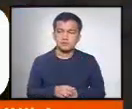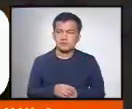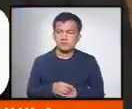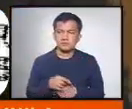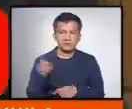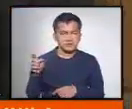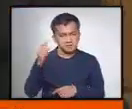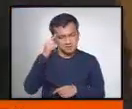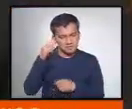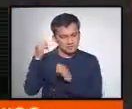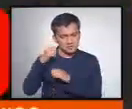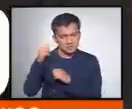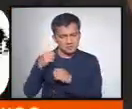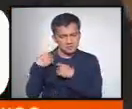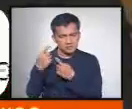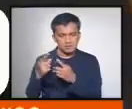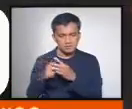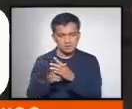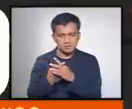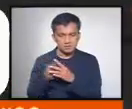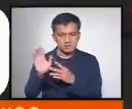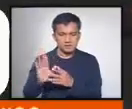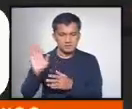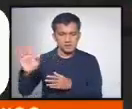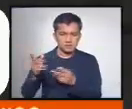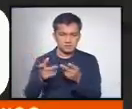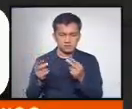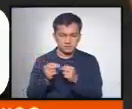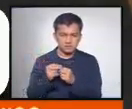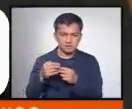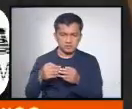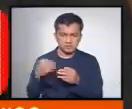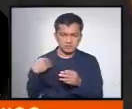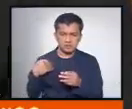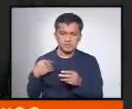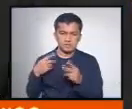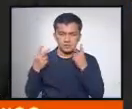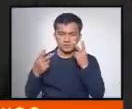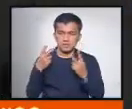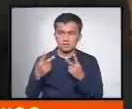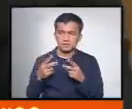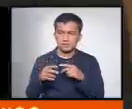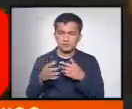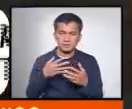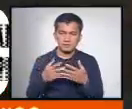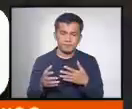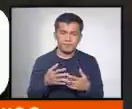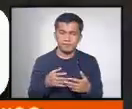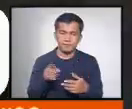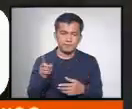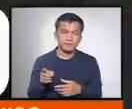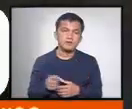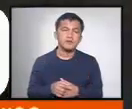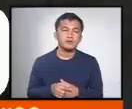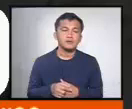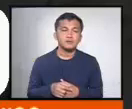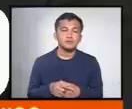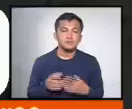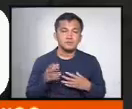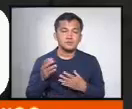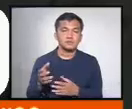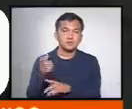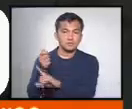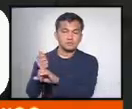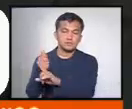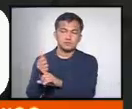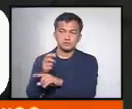expected that because from the very start, that was their position even prior to the visit. But nevertheless, as he committed himself